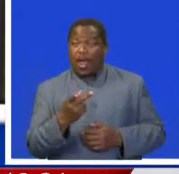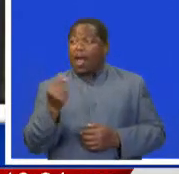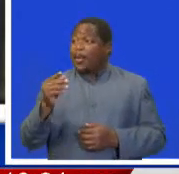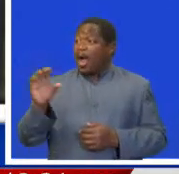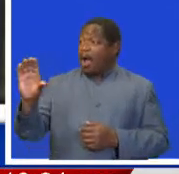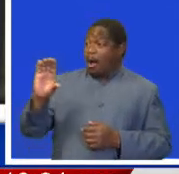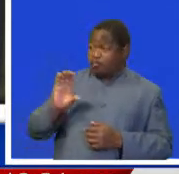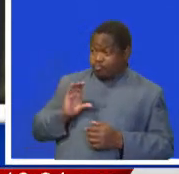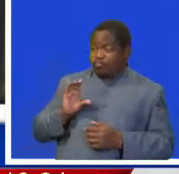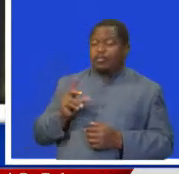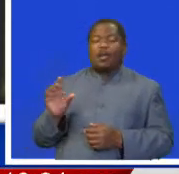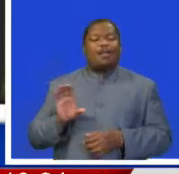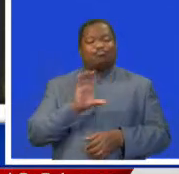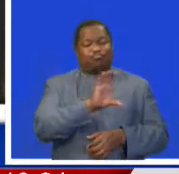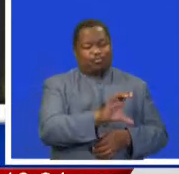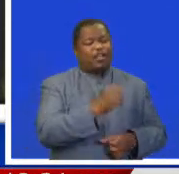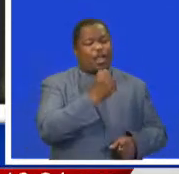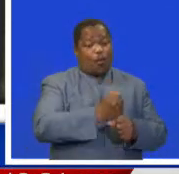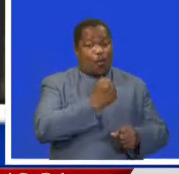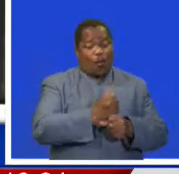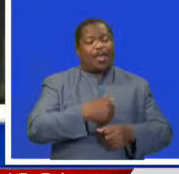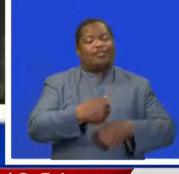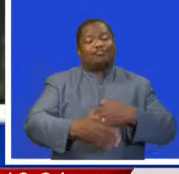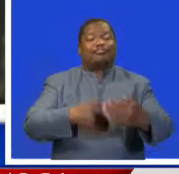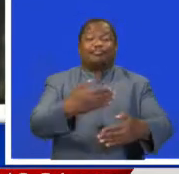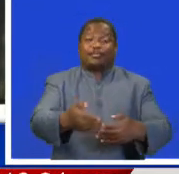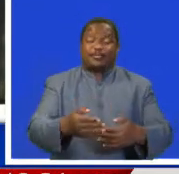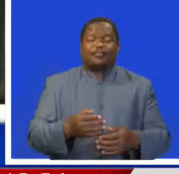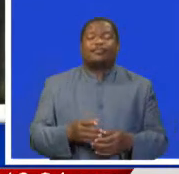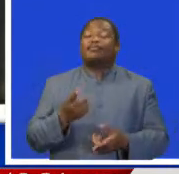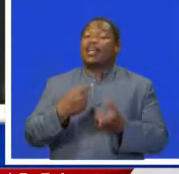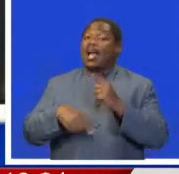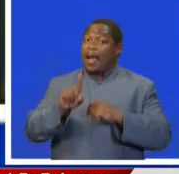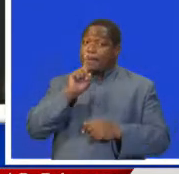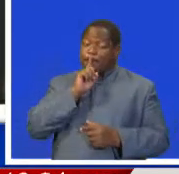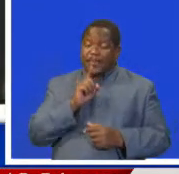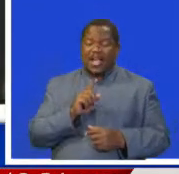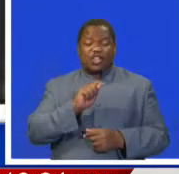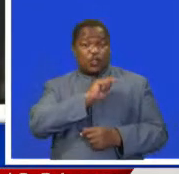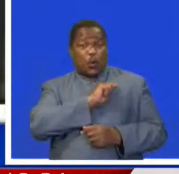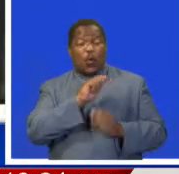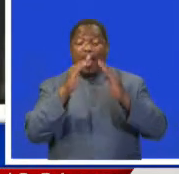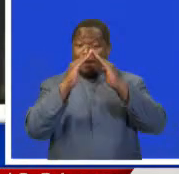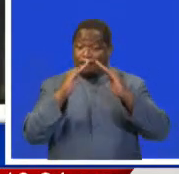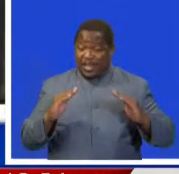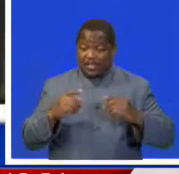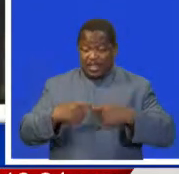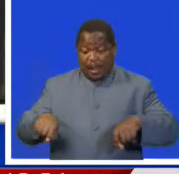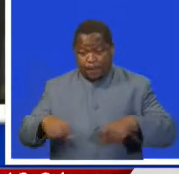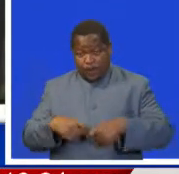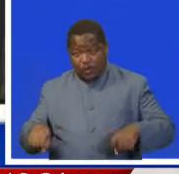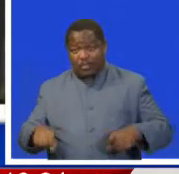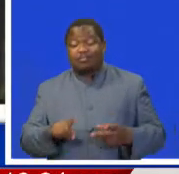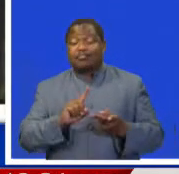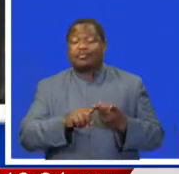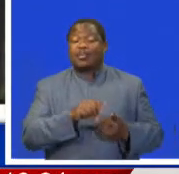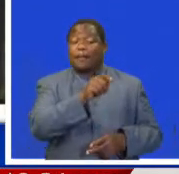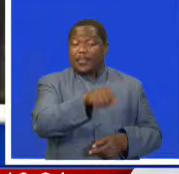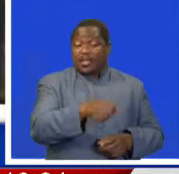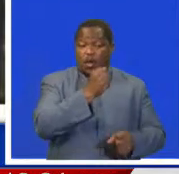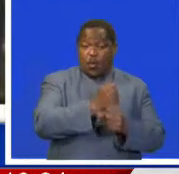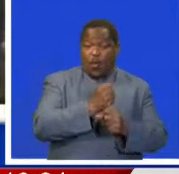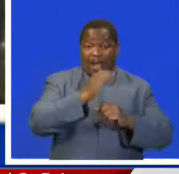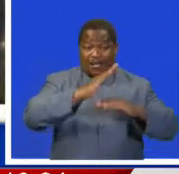sicelile iniphindze siuchubekise umsebenzi sifiso sethu negontract bekukuthi lo msebenzi kuzochubeka kahle futhi